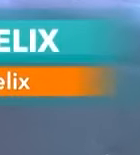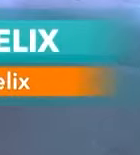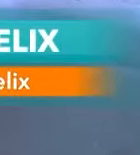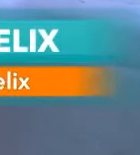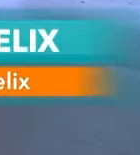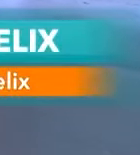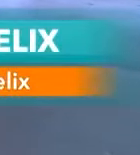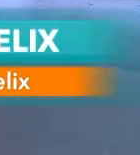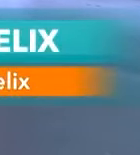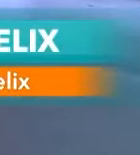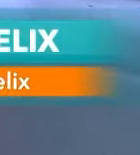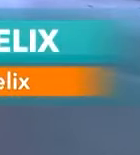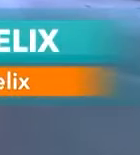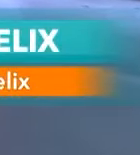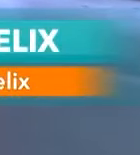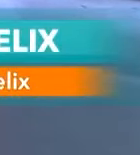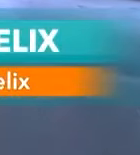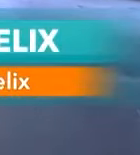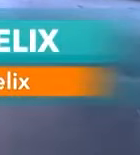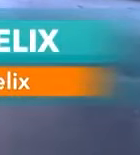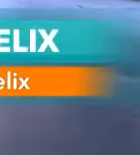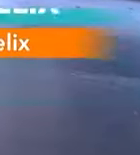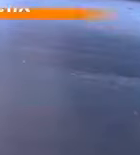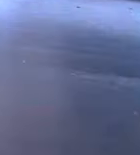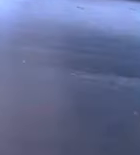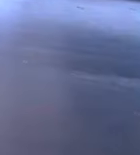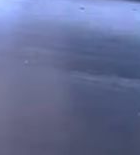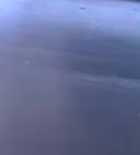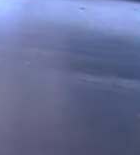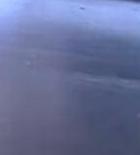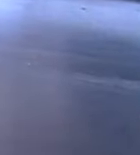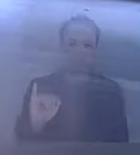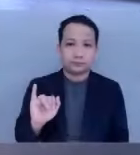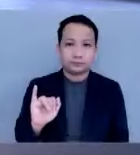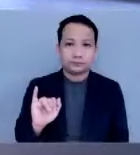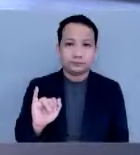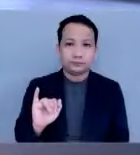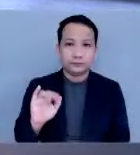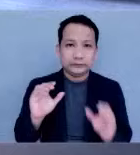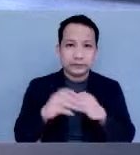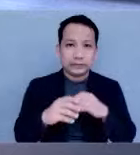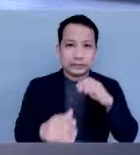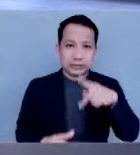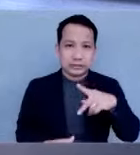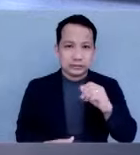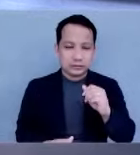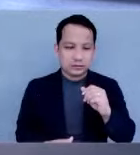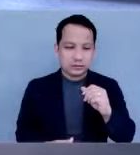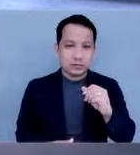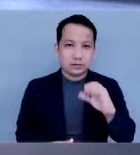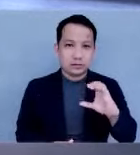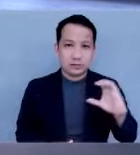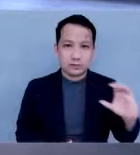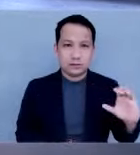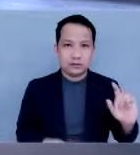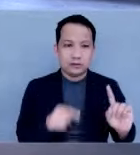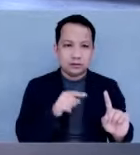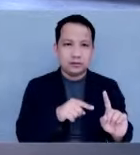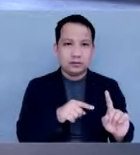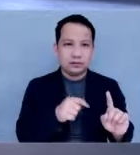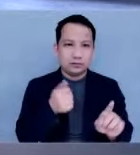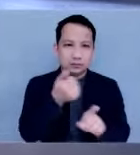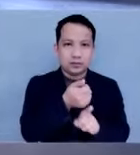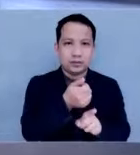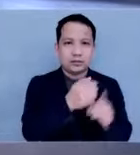ni puwersang sinalakay ng mga taga Bureau of Immigration at Presidential Anti-Organized Crime Commission o PAOC ang isang bahay sa loob